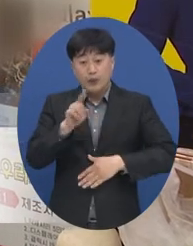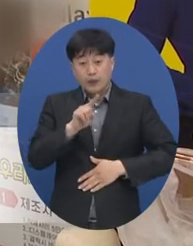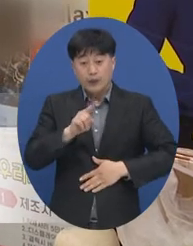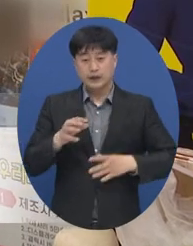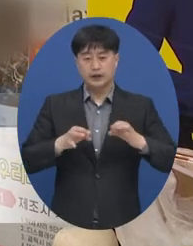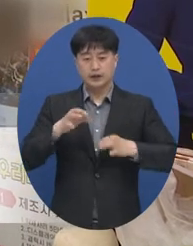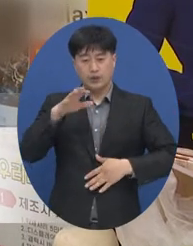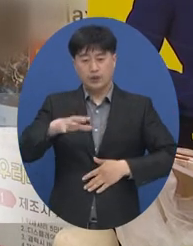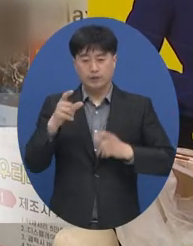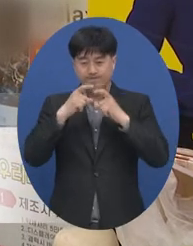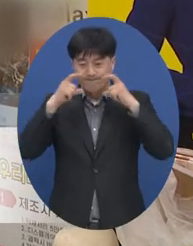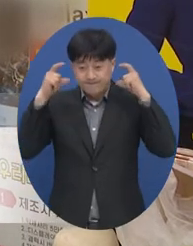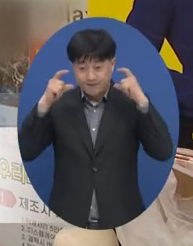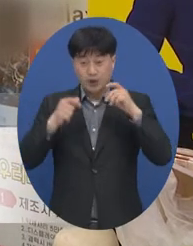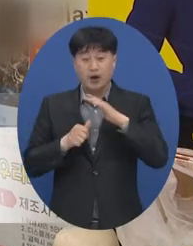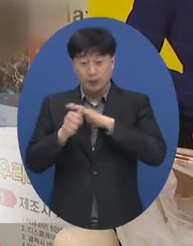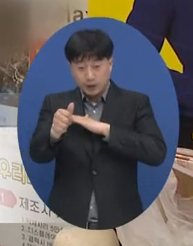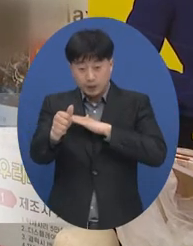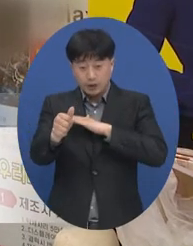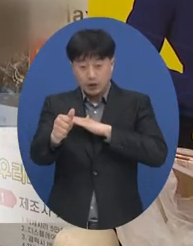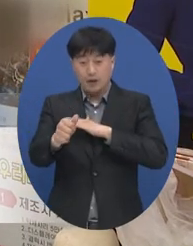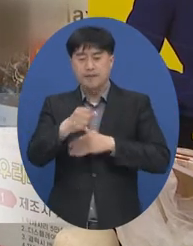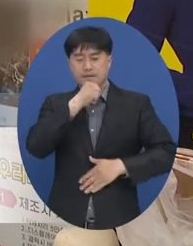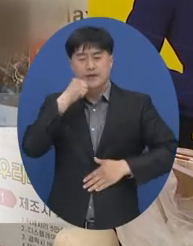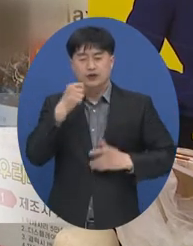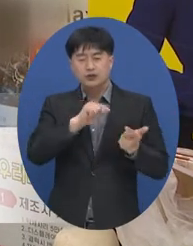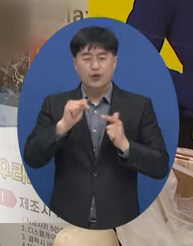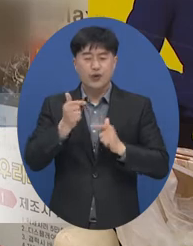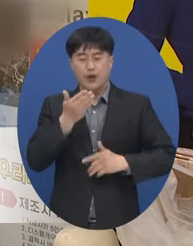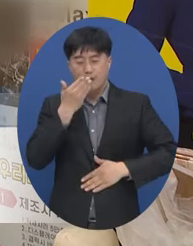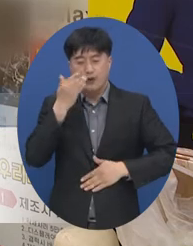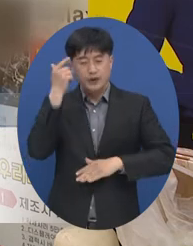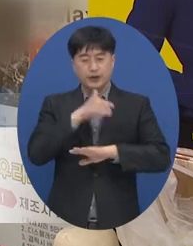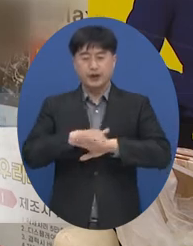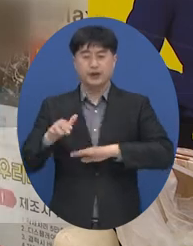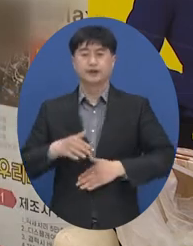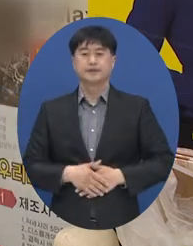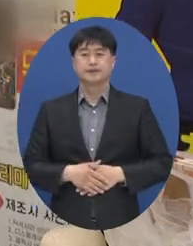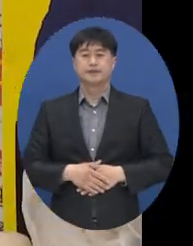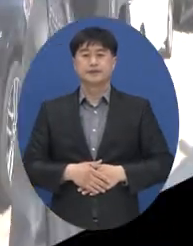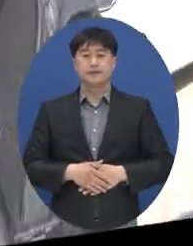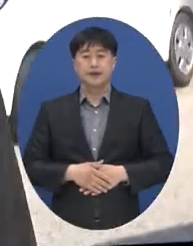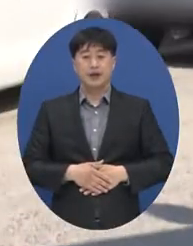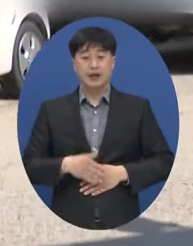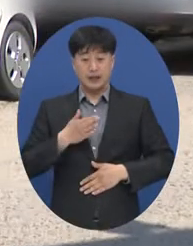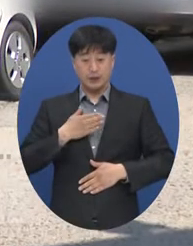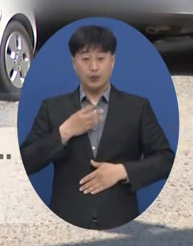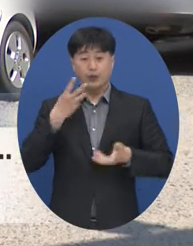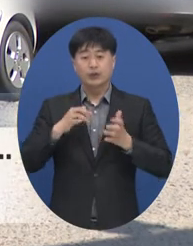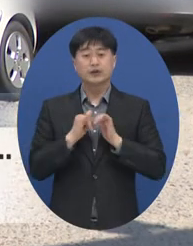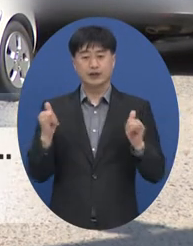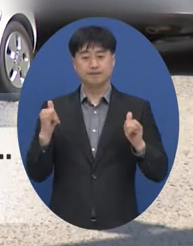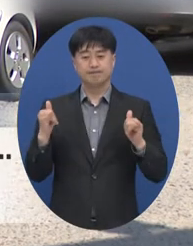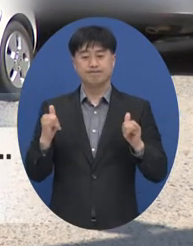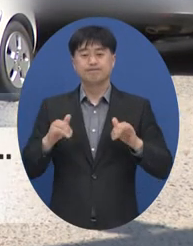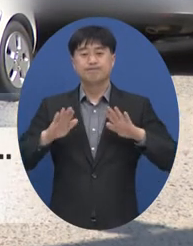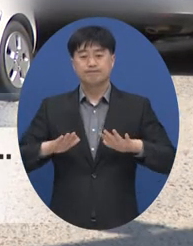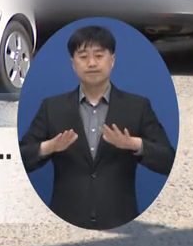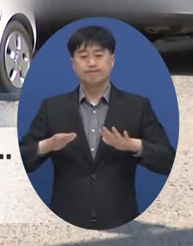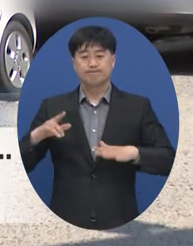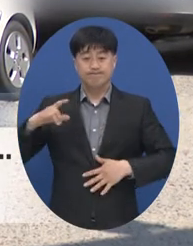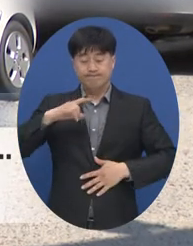가서 마스크 잘 착용하고 나가면 되니까 가서 이제 맛있는 거 사 먹고 할 예정이었거든요. 저도 이제